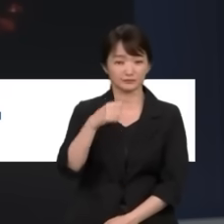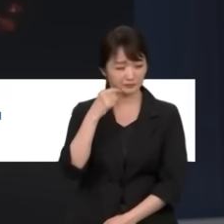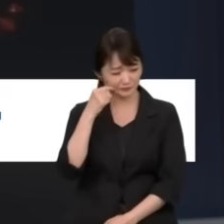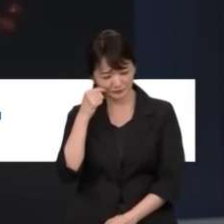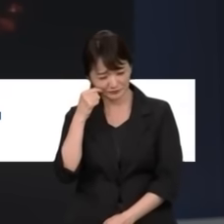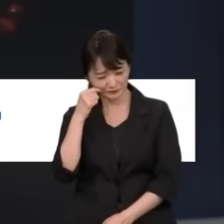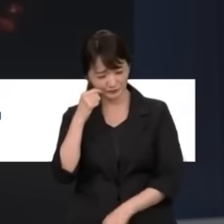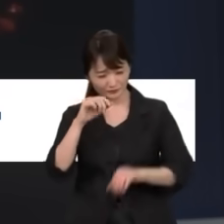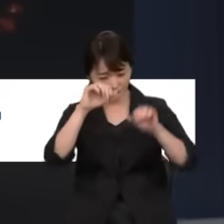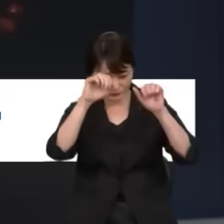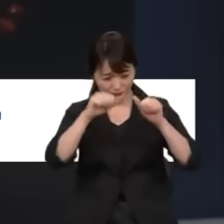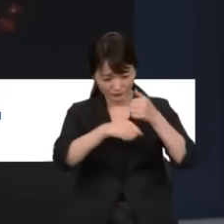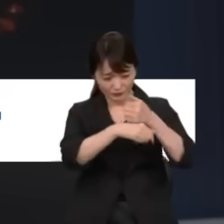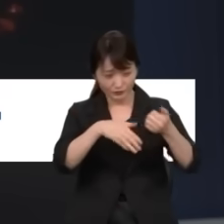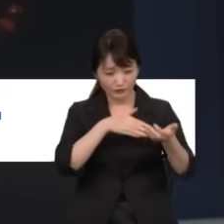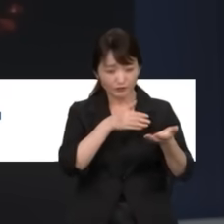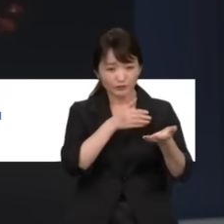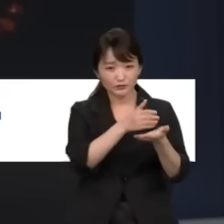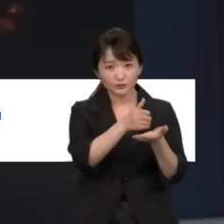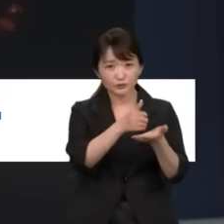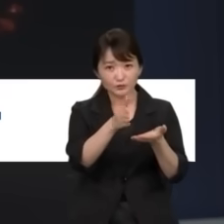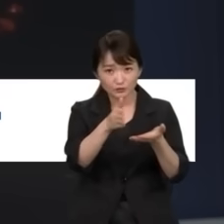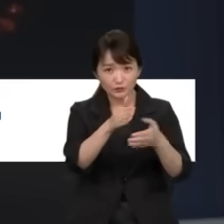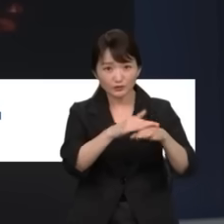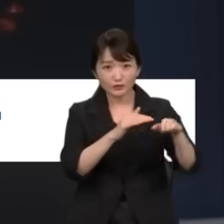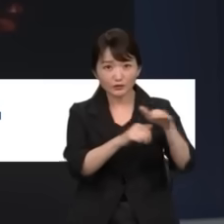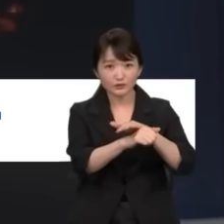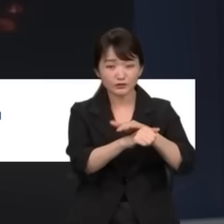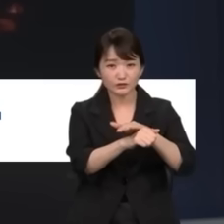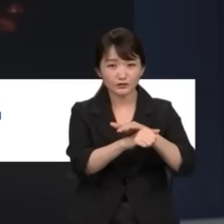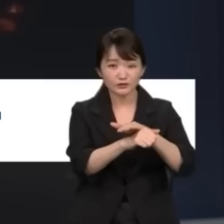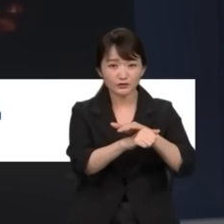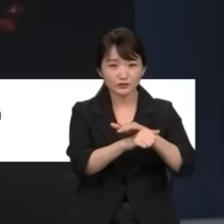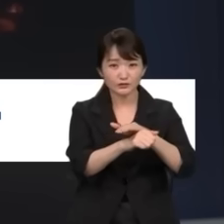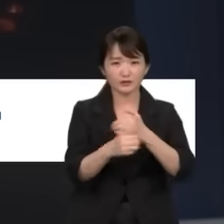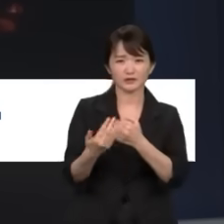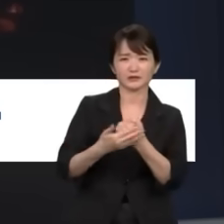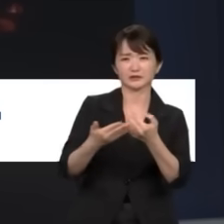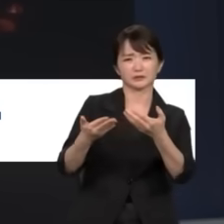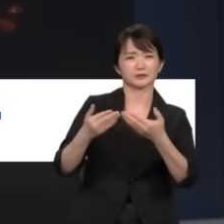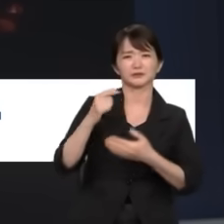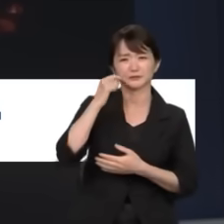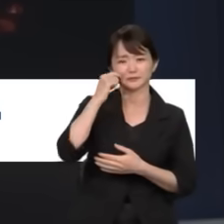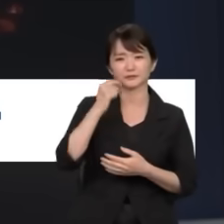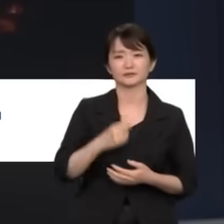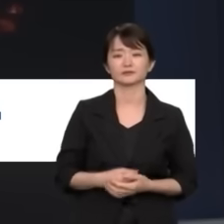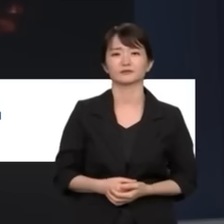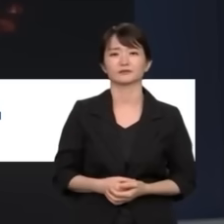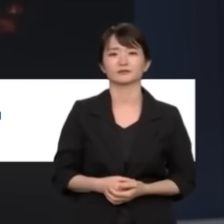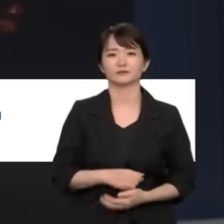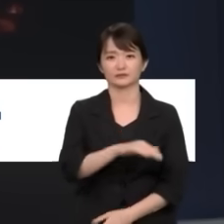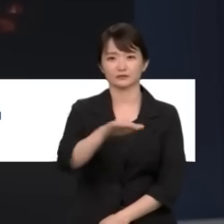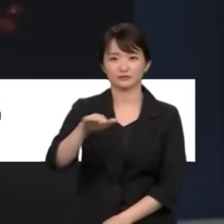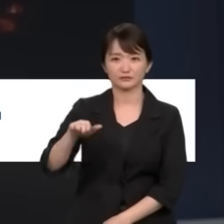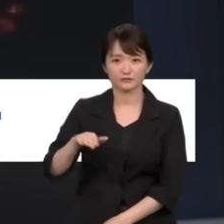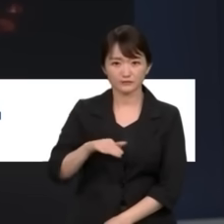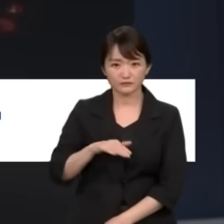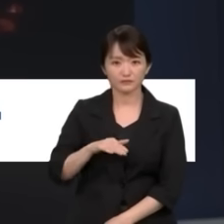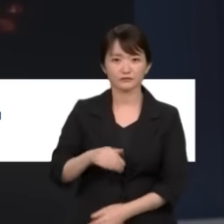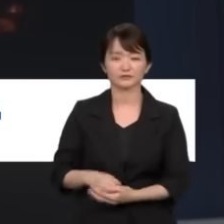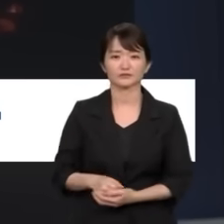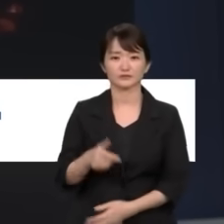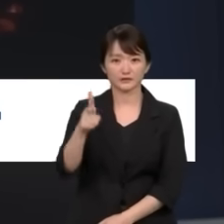선수들이 누리는 걸 많이 받지 못했거든요 어 그래서 저는 사격이 인기